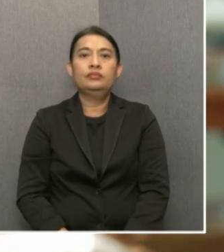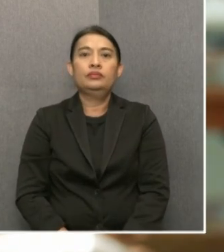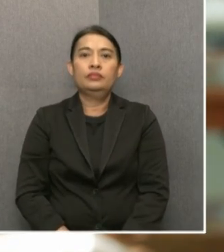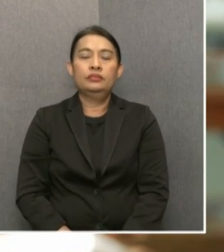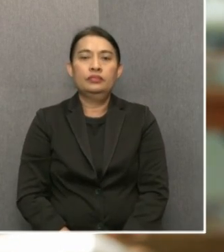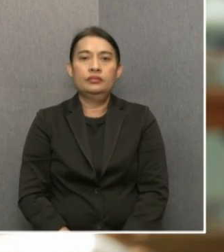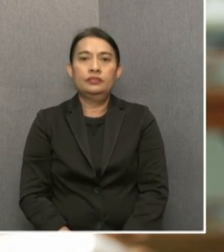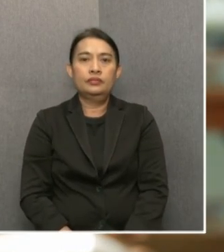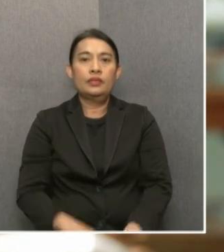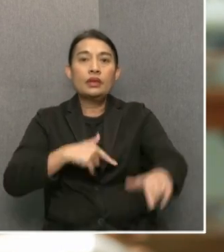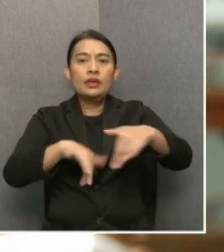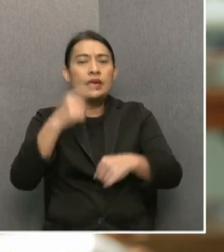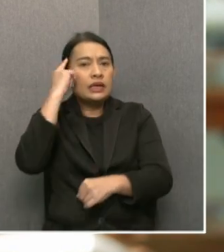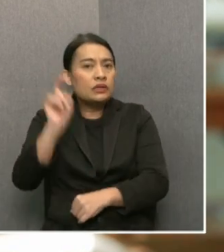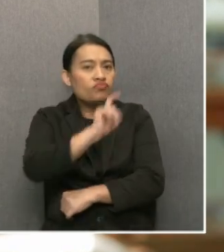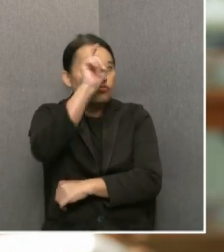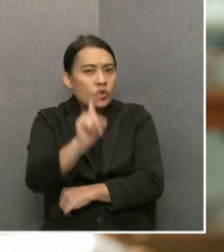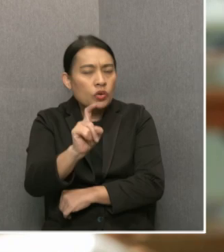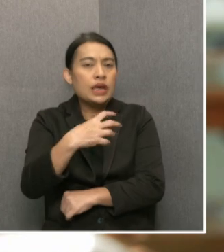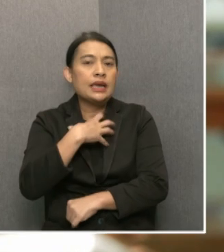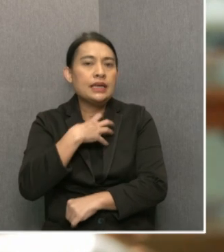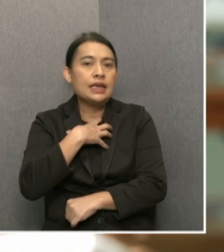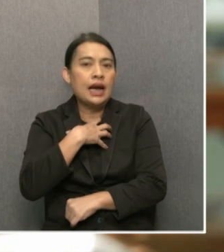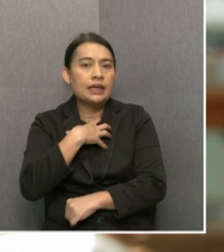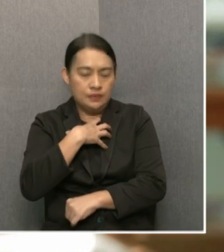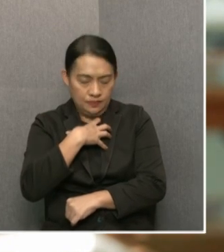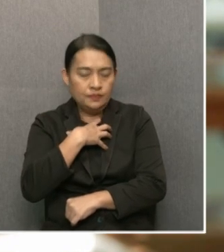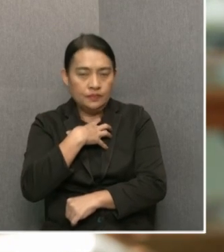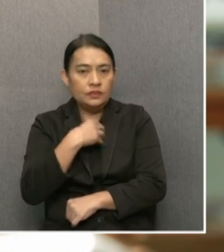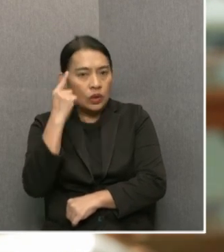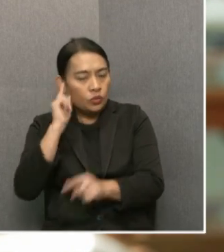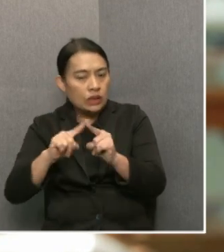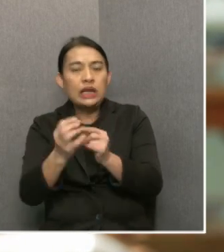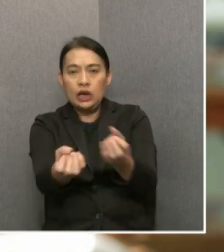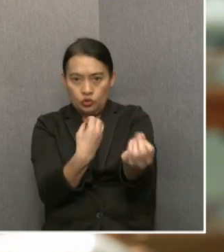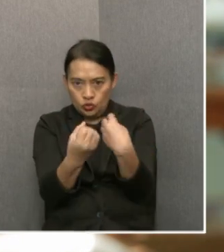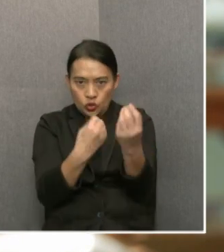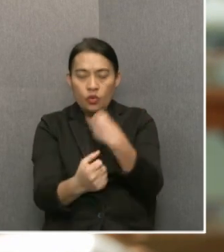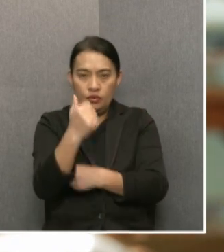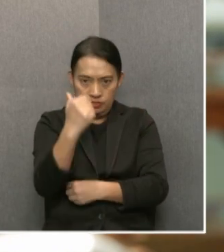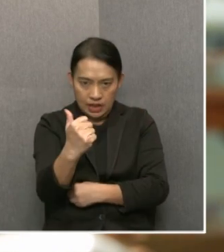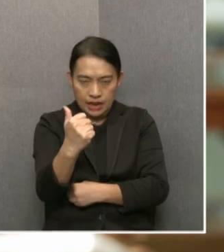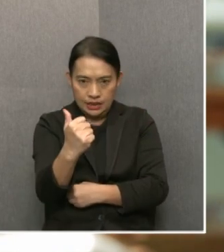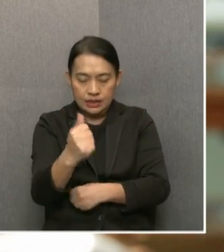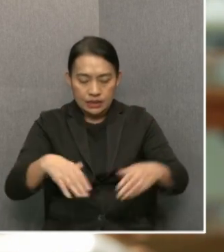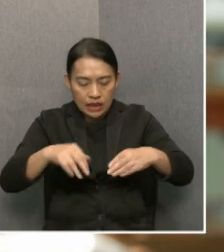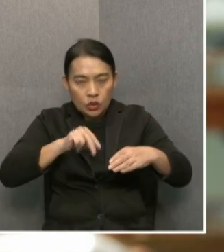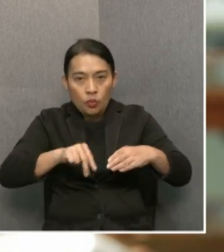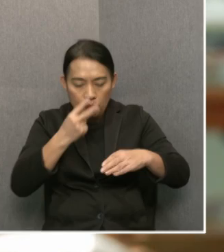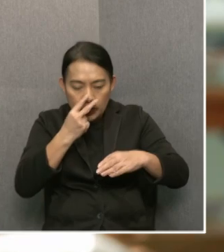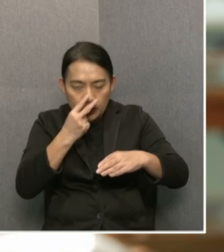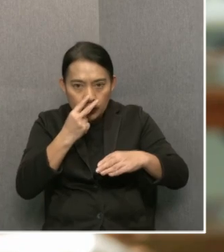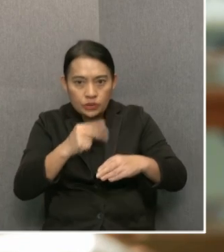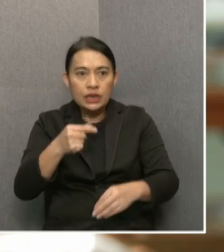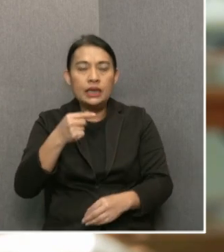มีเรื่องราวที่สงสัยอยากจะไขคำตอบนะคะส่งเรื่องราวของคุณมาได้ให้ทีมงานของเรานะคะตรวจสอบได้ทาง